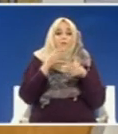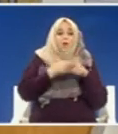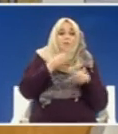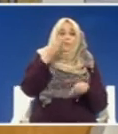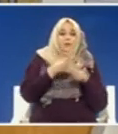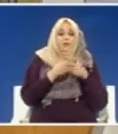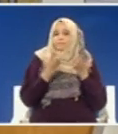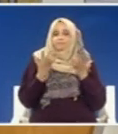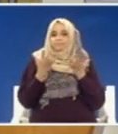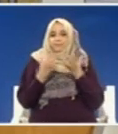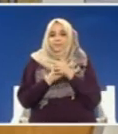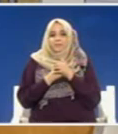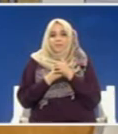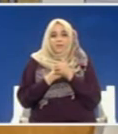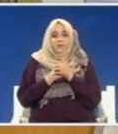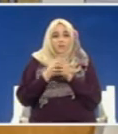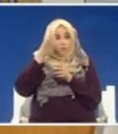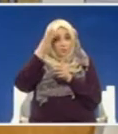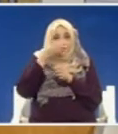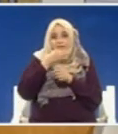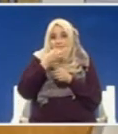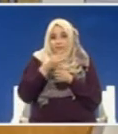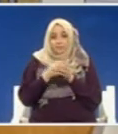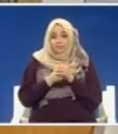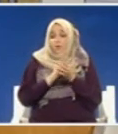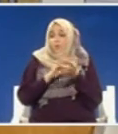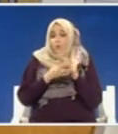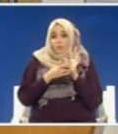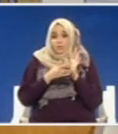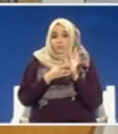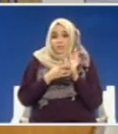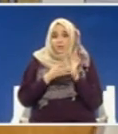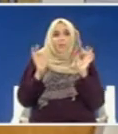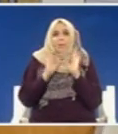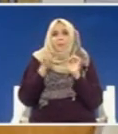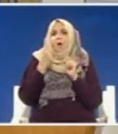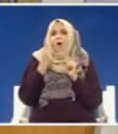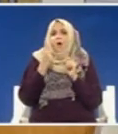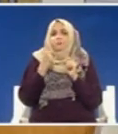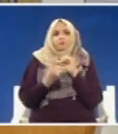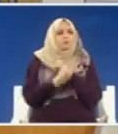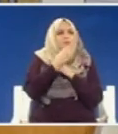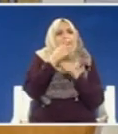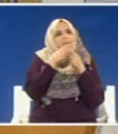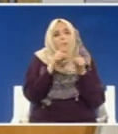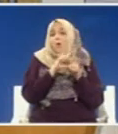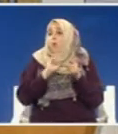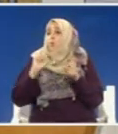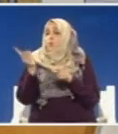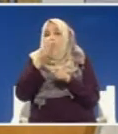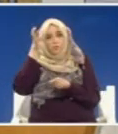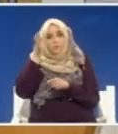أخرى. وعلماؤنا باتفاق، جمهور العلماء ما فيش واحد شذ عنهم، أنه الإنسان